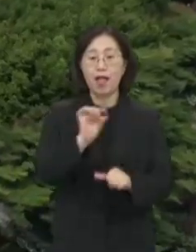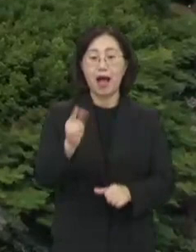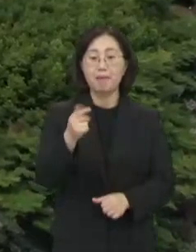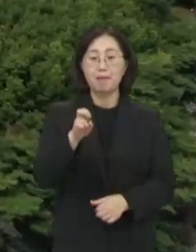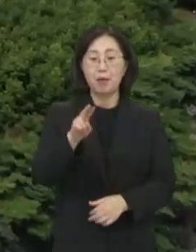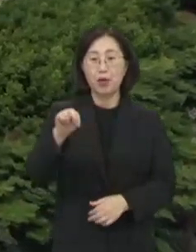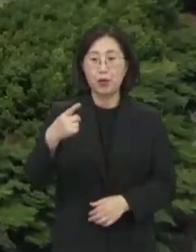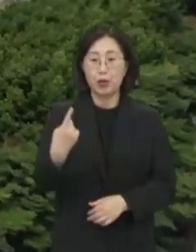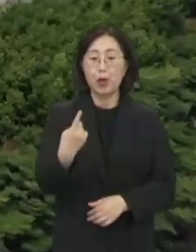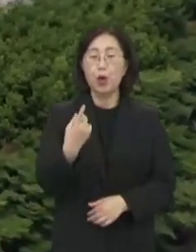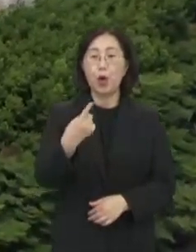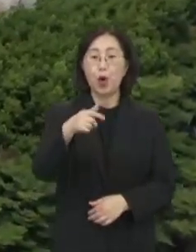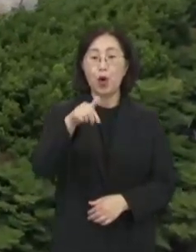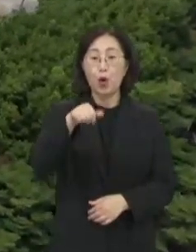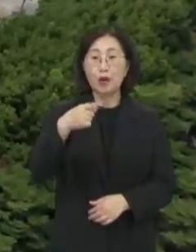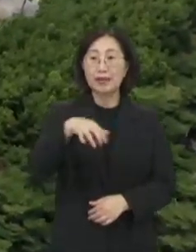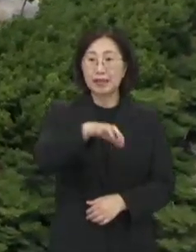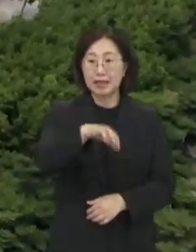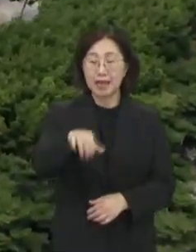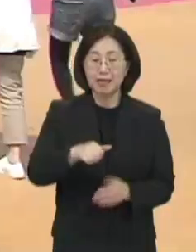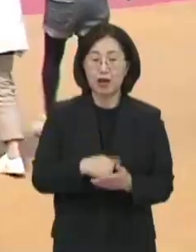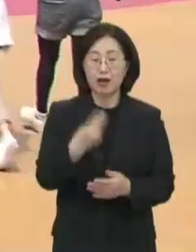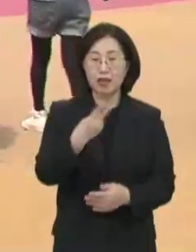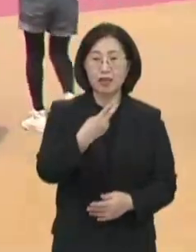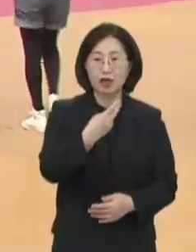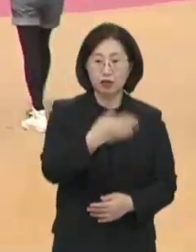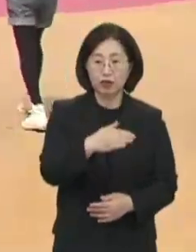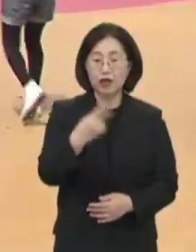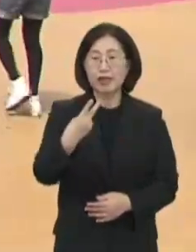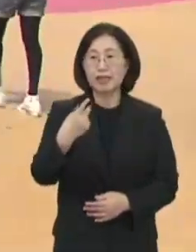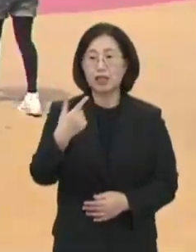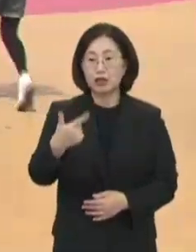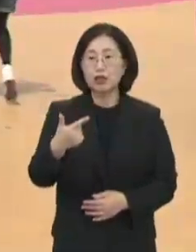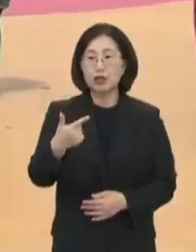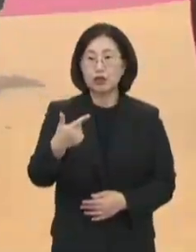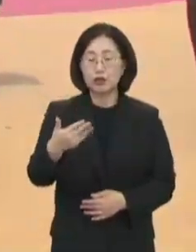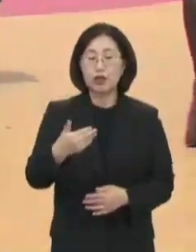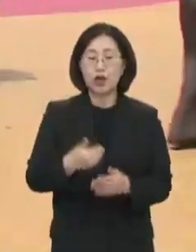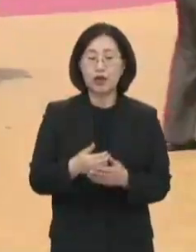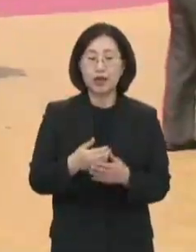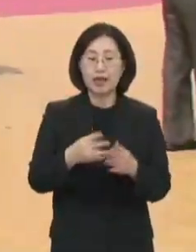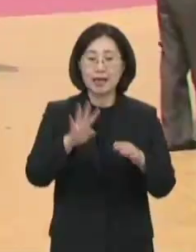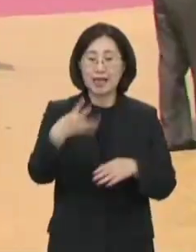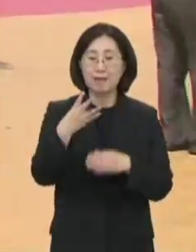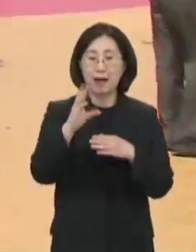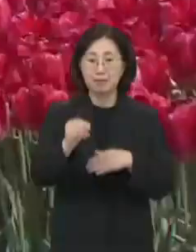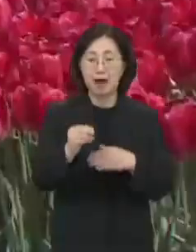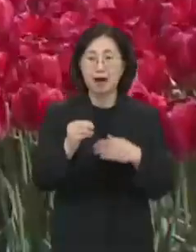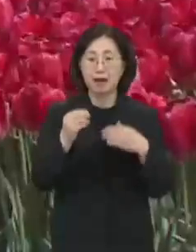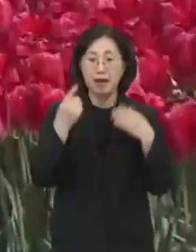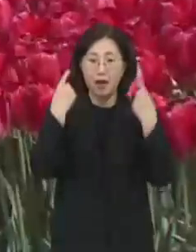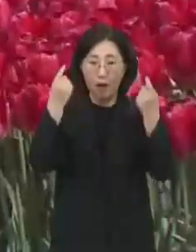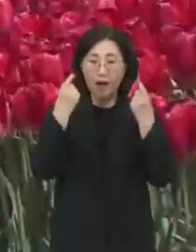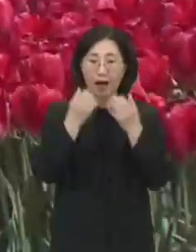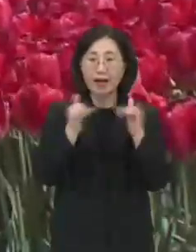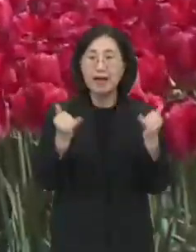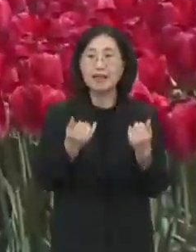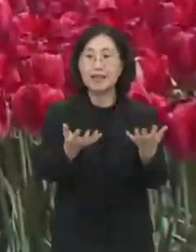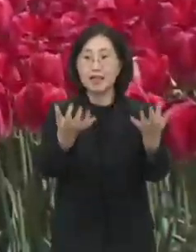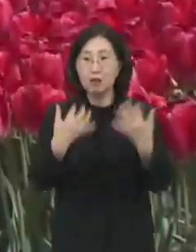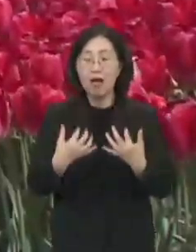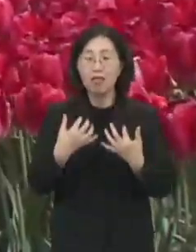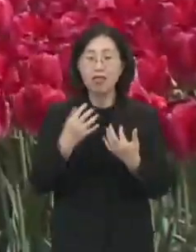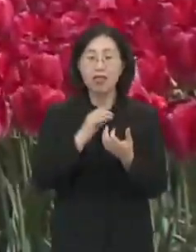꽃지에서 열리는데 지난 2002년과 2009년 400만 관광객을 모으면서 속칭 대박을 터뜨린 꽃 박람회의